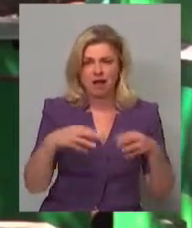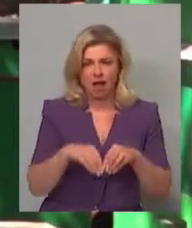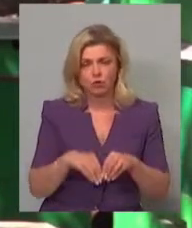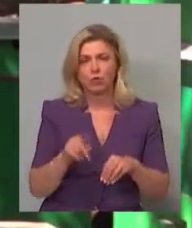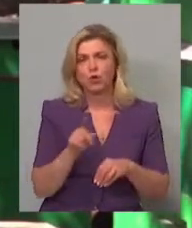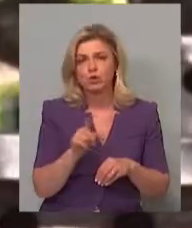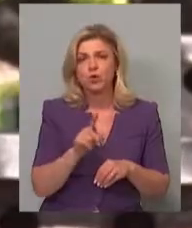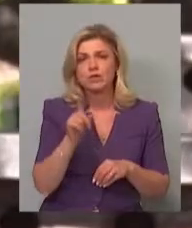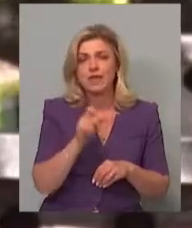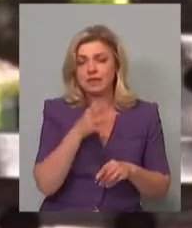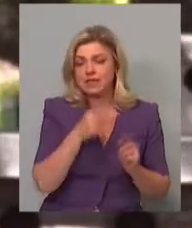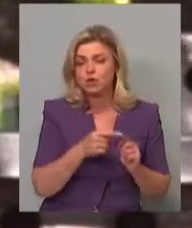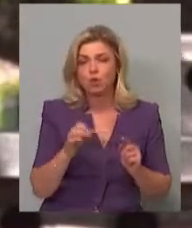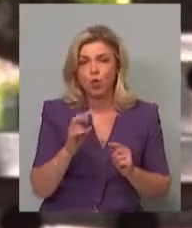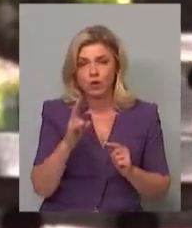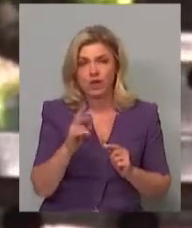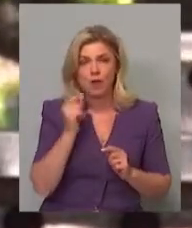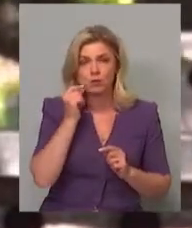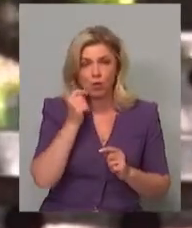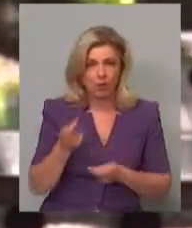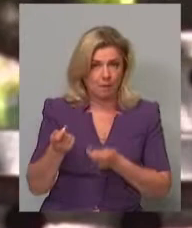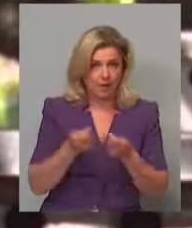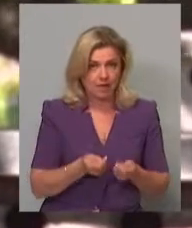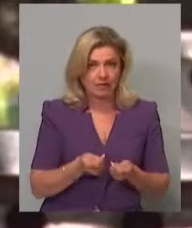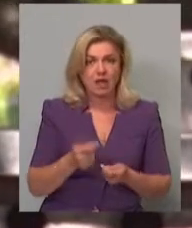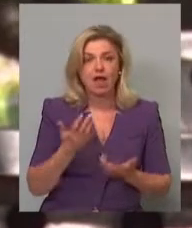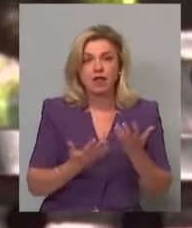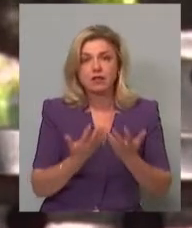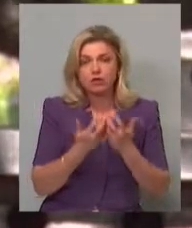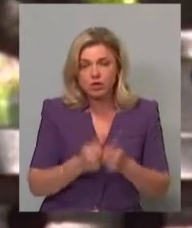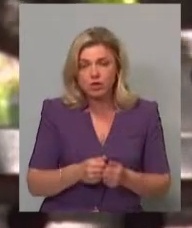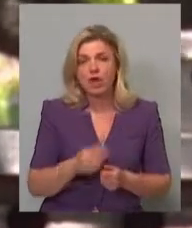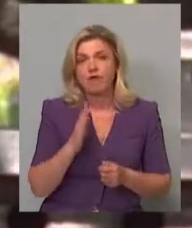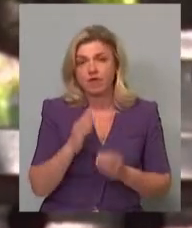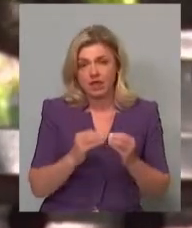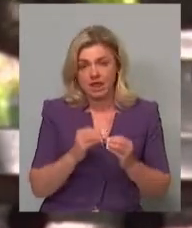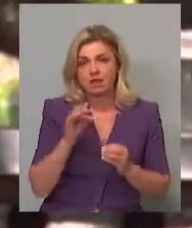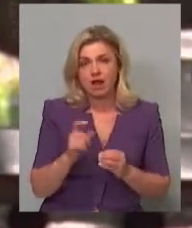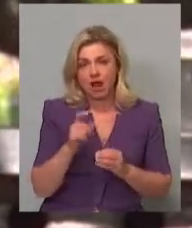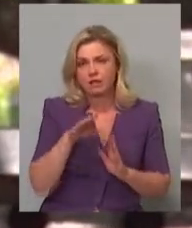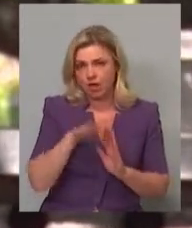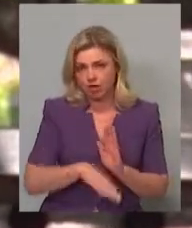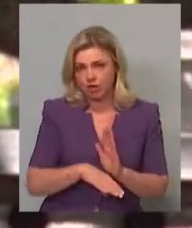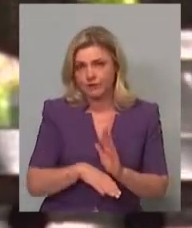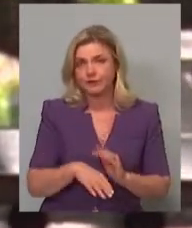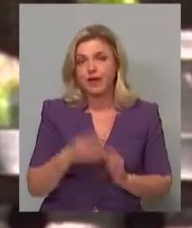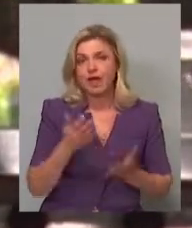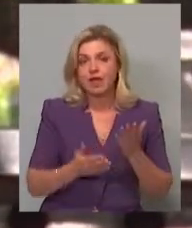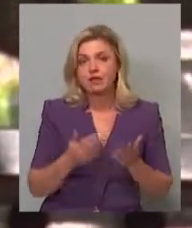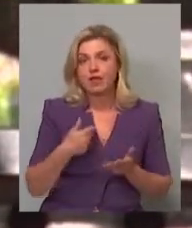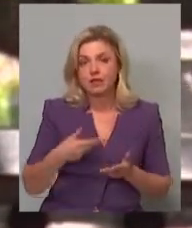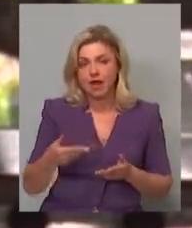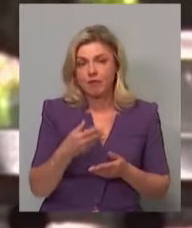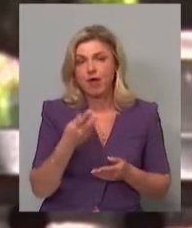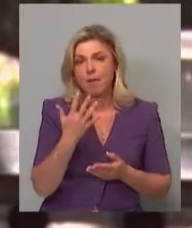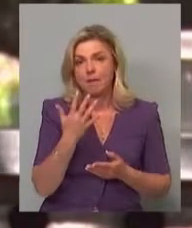бджоли принесли. Якщо так взяти в середньому, то в цього року в 10 разів гірше. Якщо для мене зазвичай відкачати